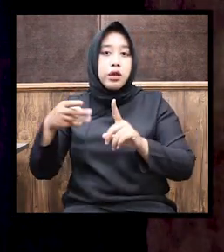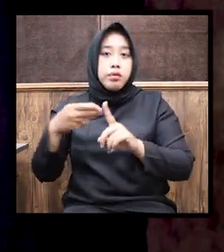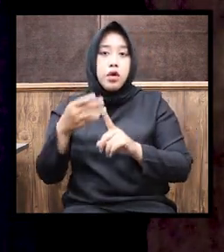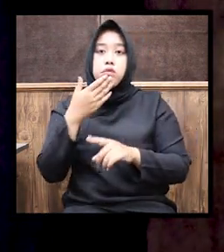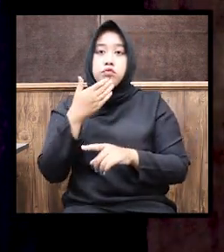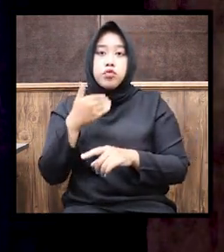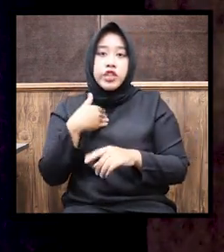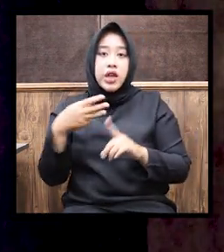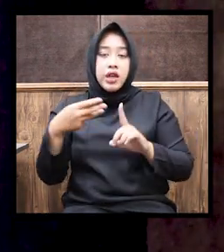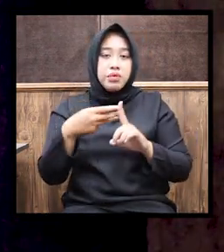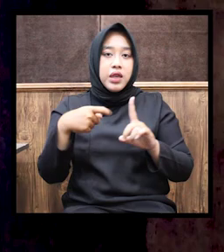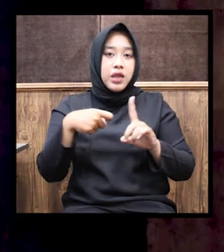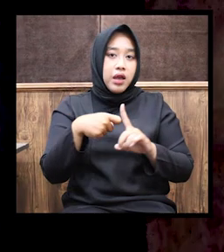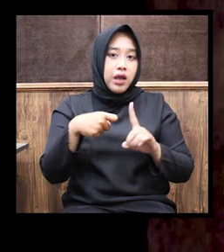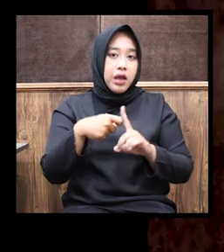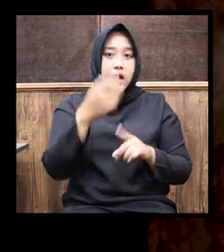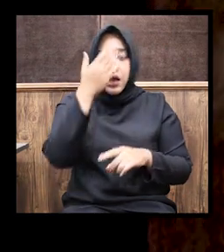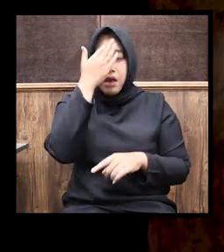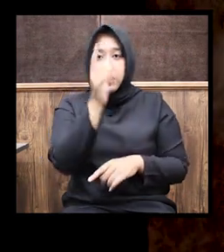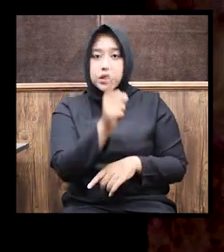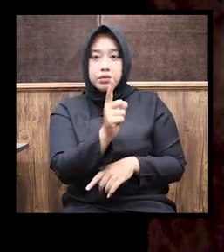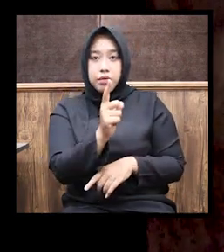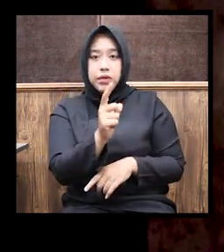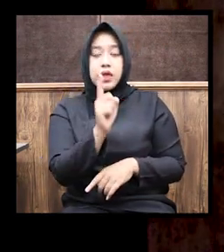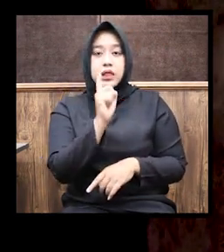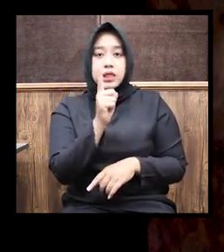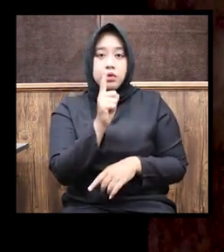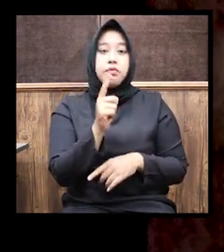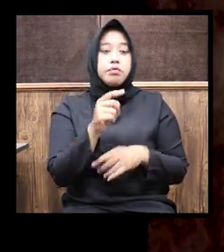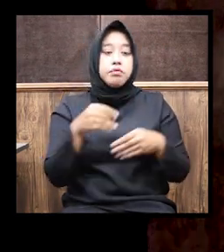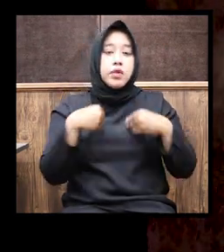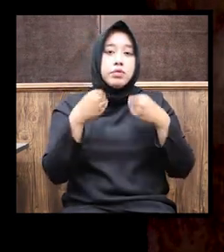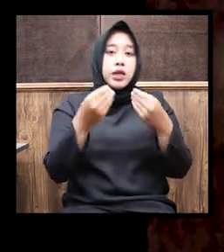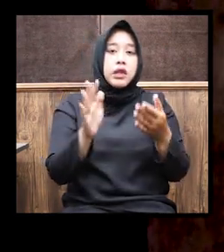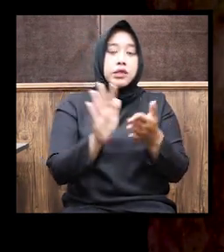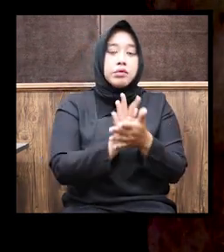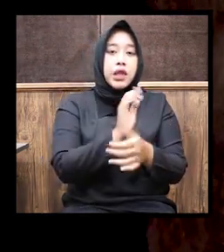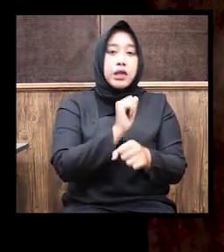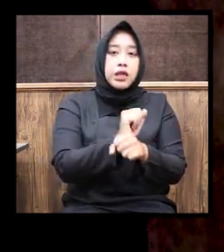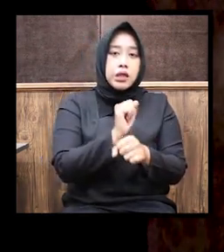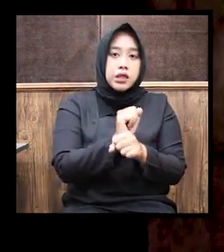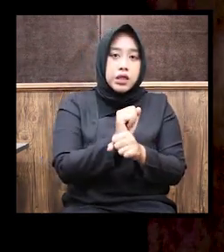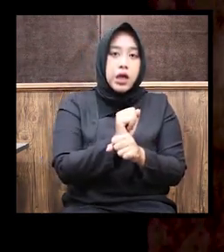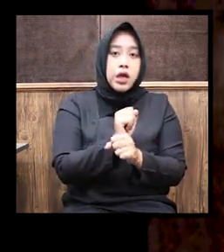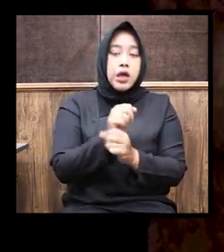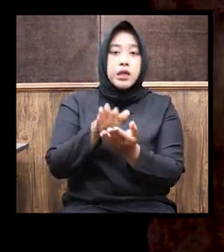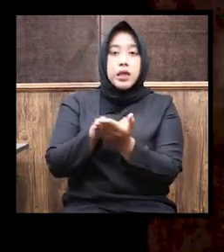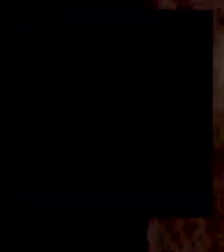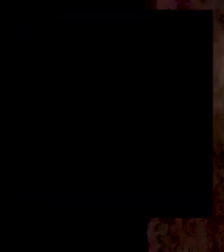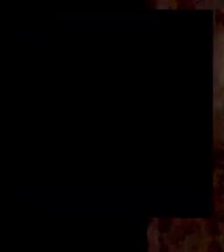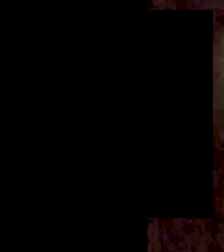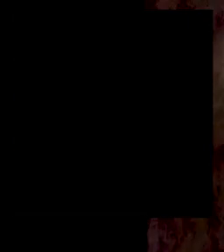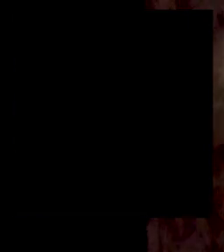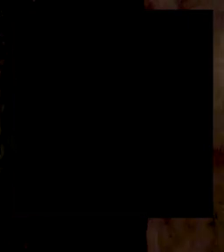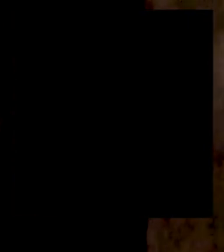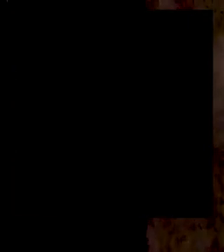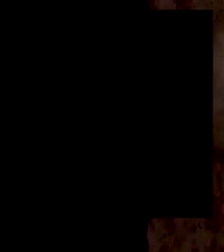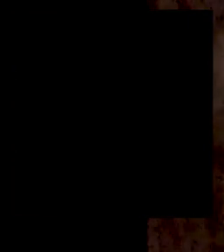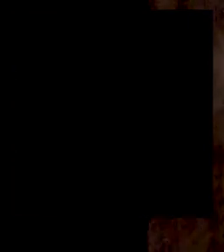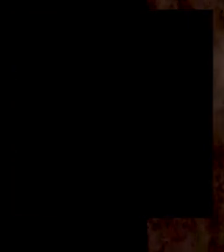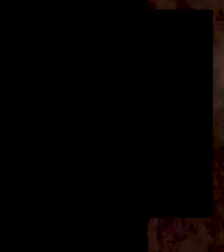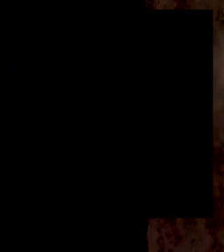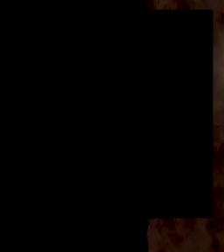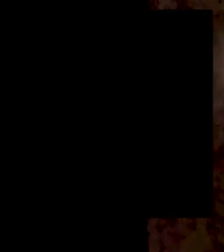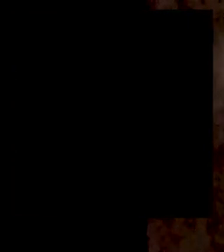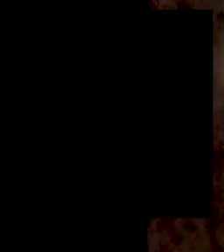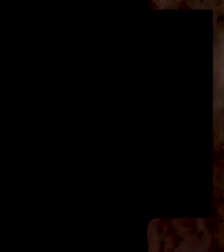BKK nih sepertinya karena apa Karena untuk penyediaan tenaga kerja untuk penyuplai ke perusahaan itu tadi makanya kita ini